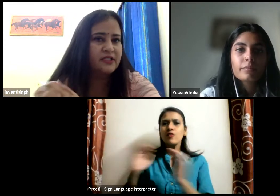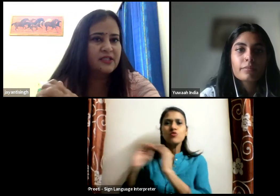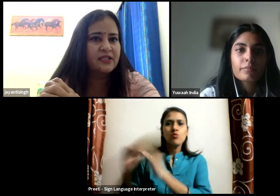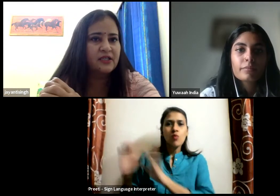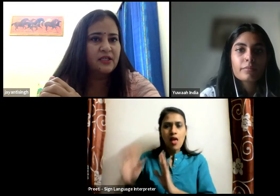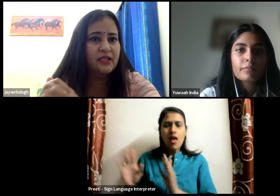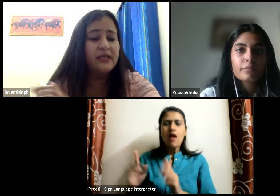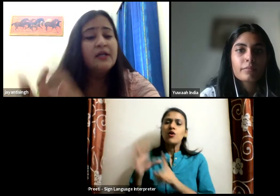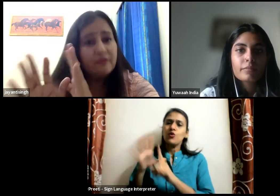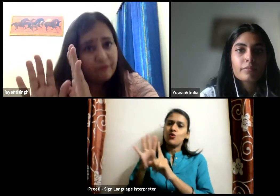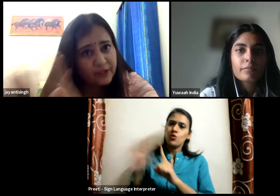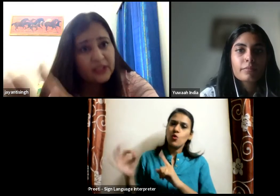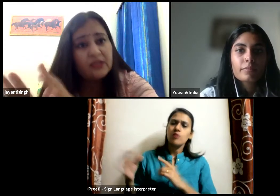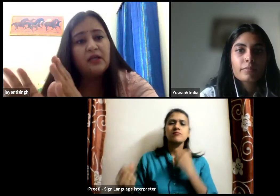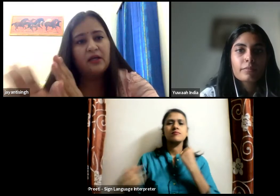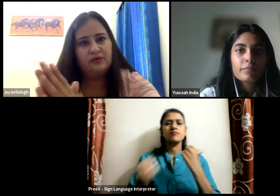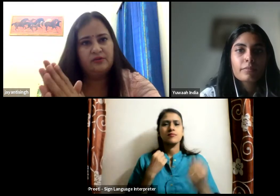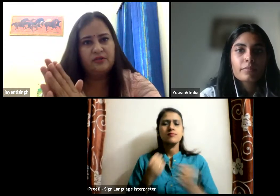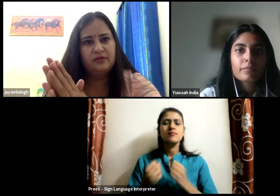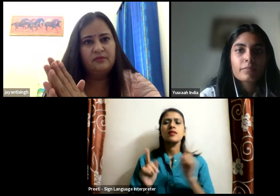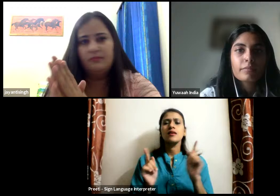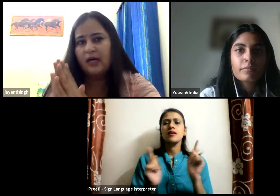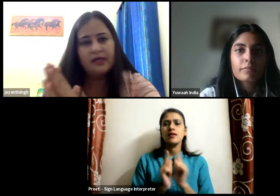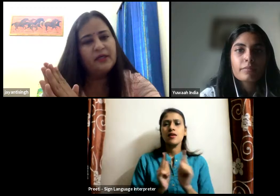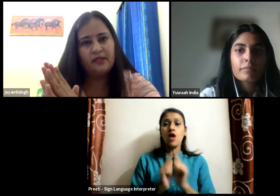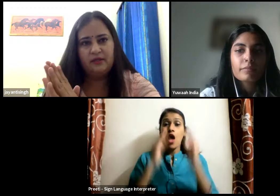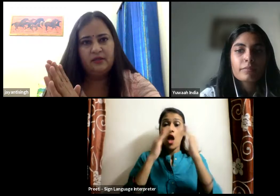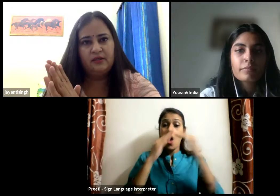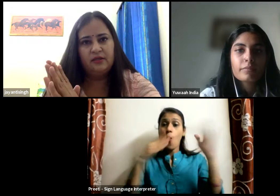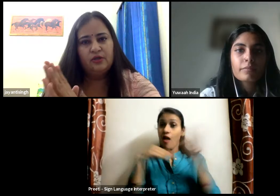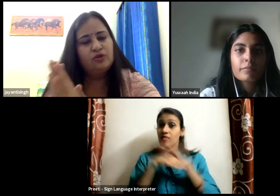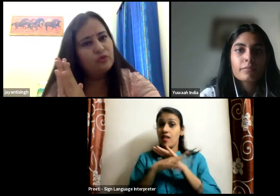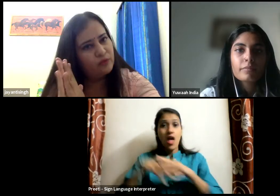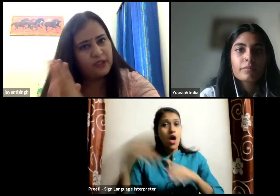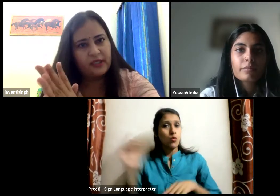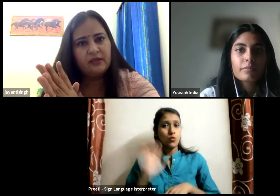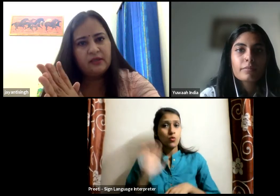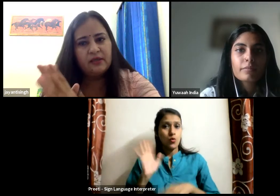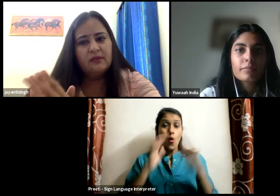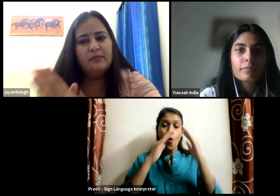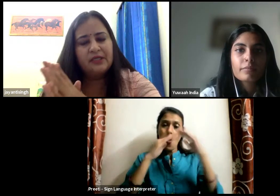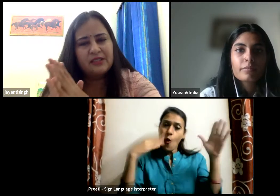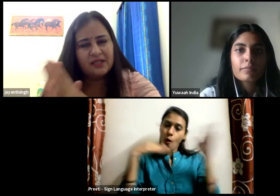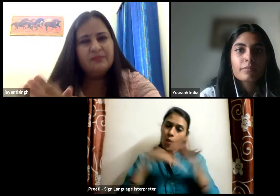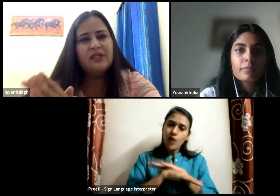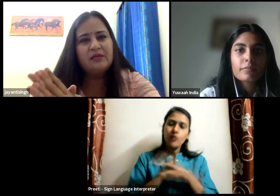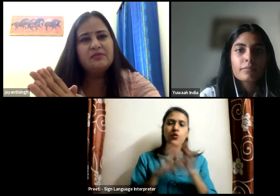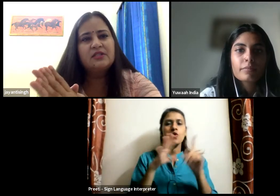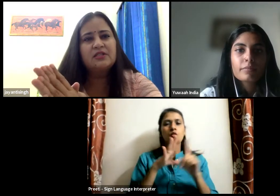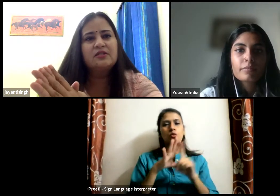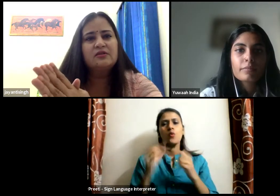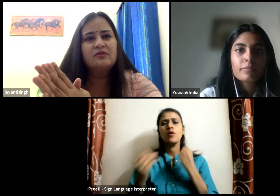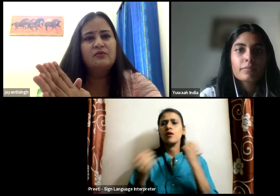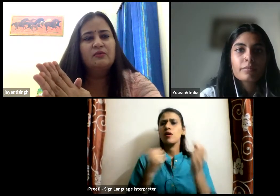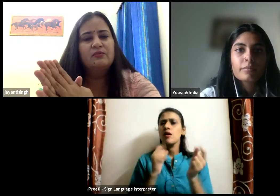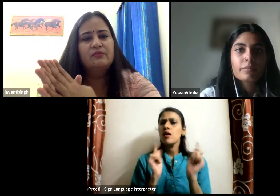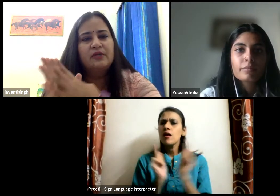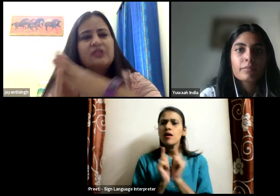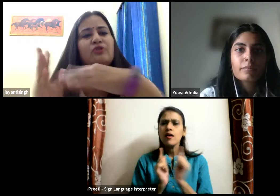रेगुलर एक्सरसाइज करने के लिए विद इन दी हाउस, बाहर नहीं, तो वो करें. बट समटाइम्स इट